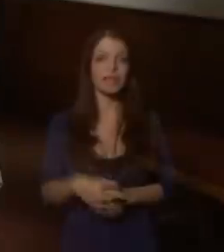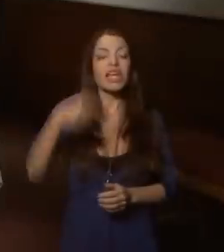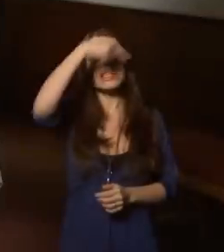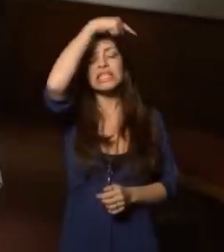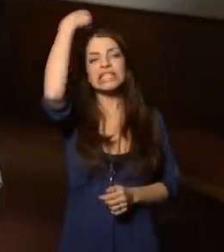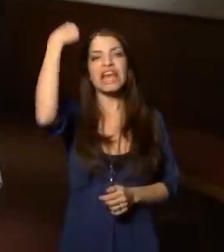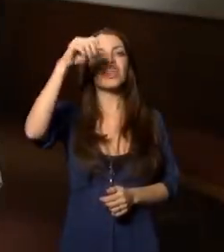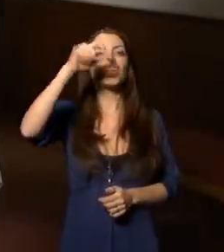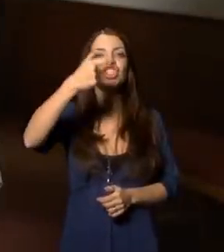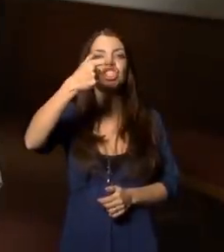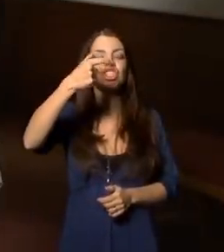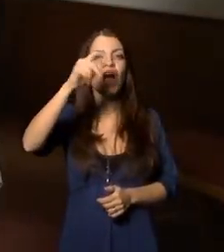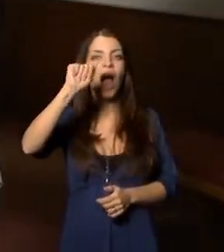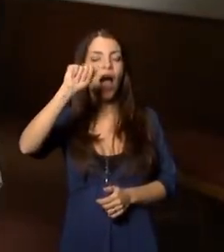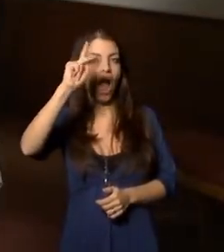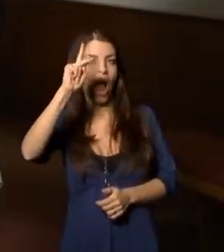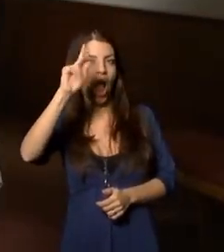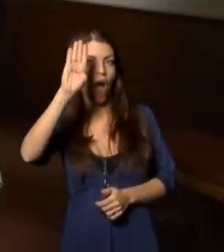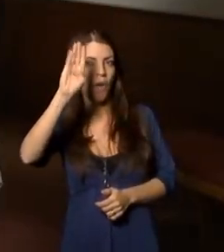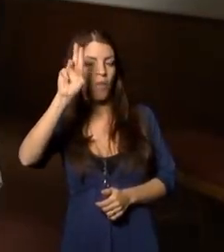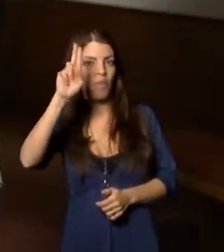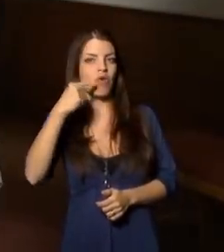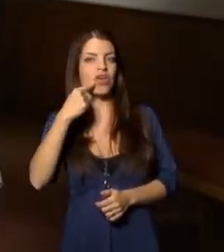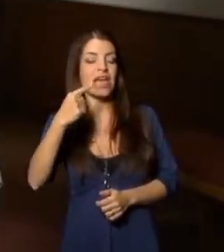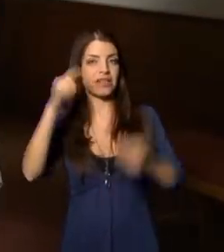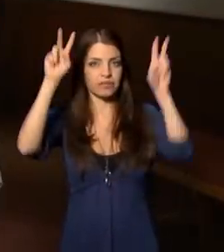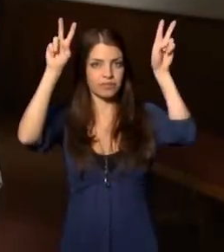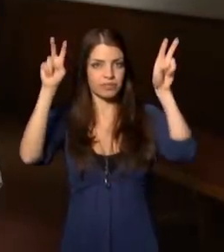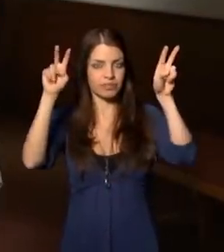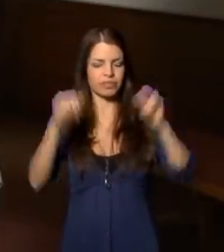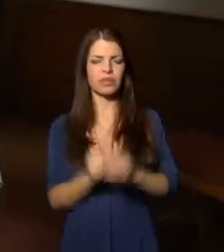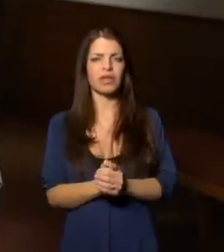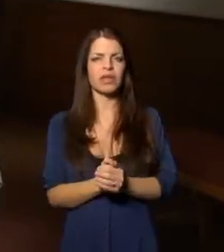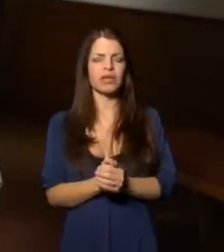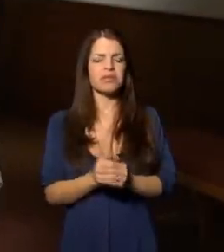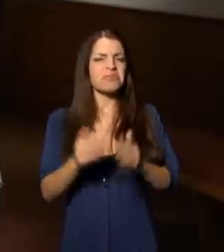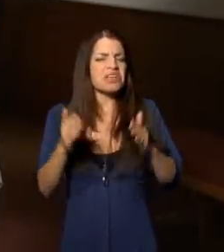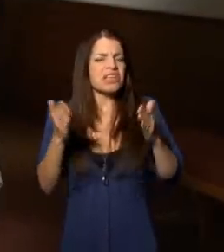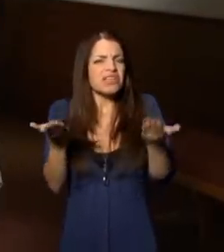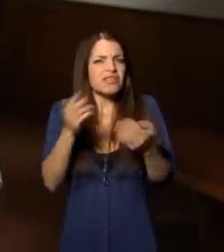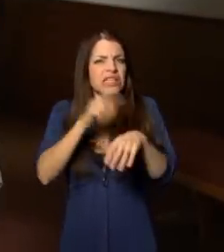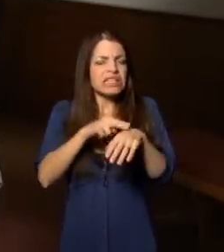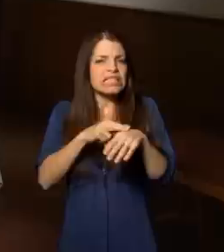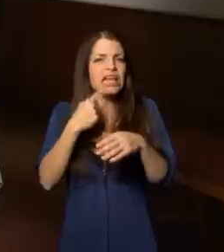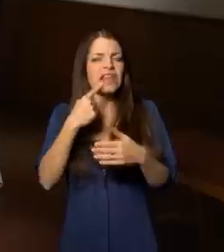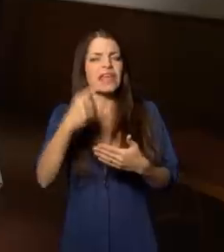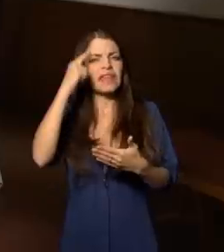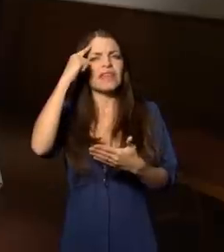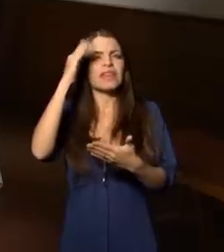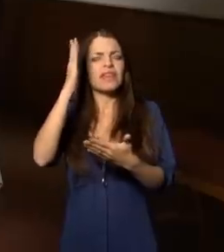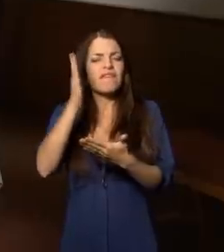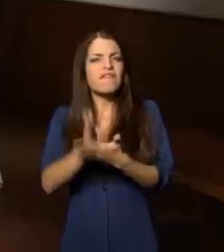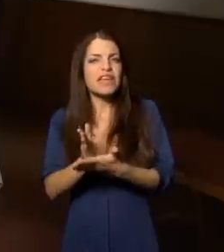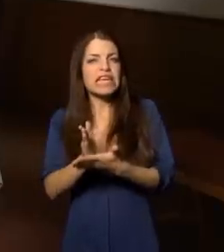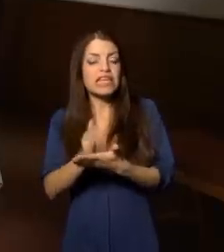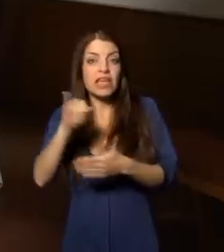San Ġagbu fl-ittra tiegħu jgħid dawn il-kliem. X'jiswa ħuti li wieħed jgħid li għandu l-fidi jekk